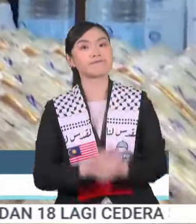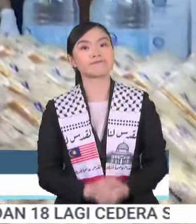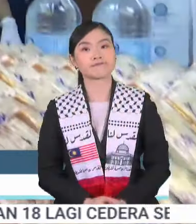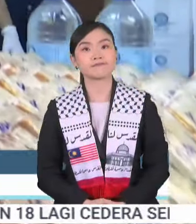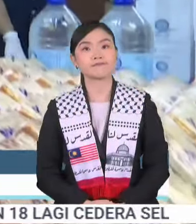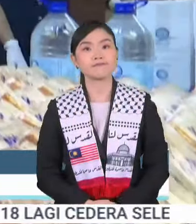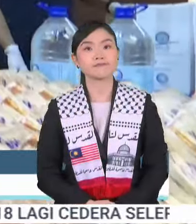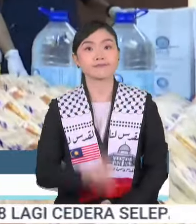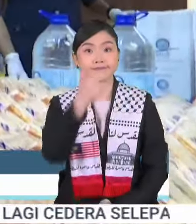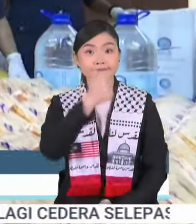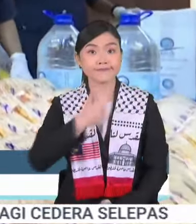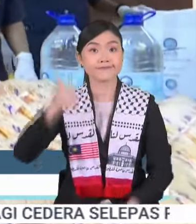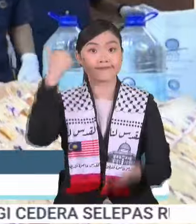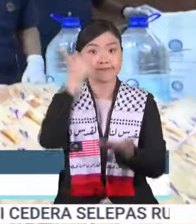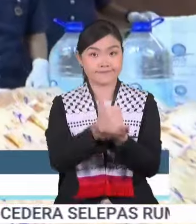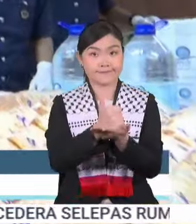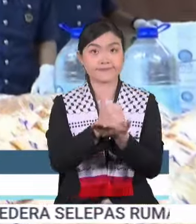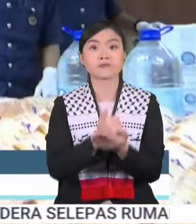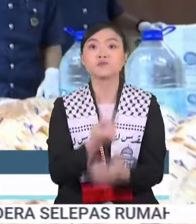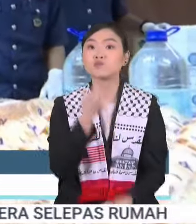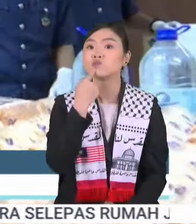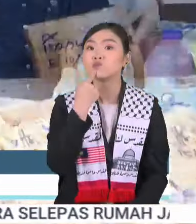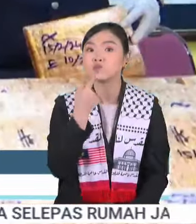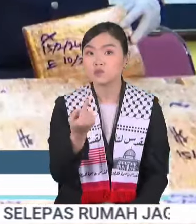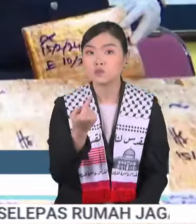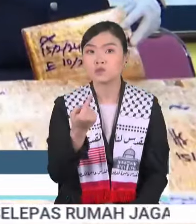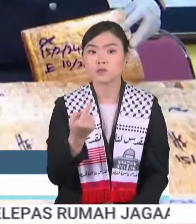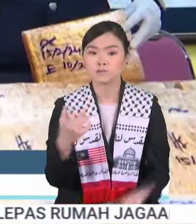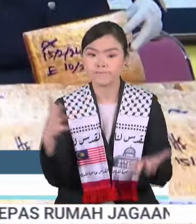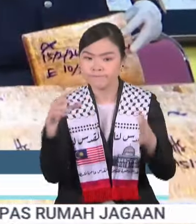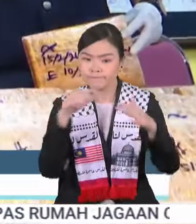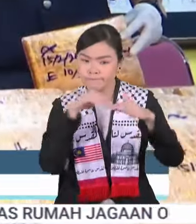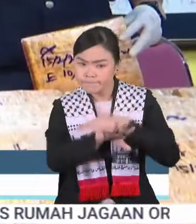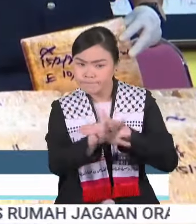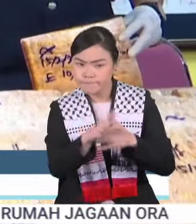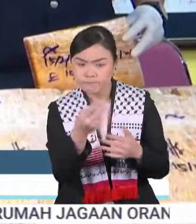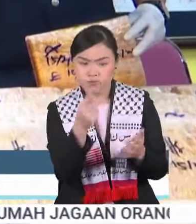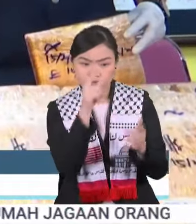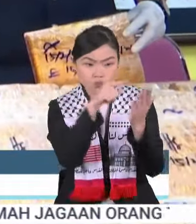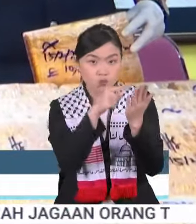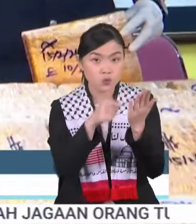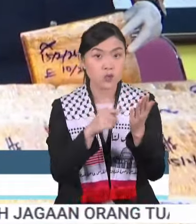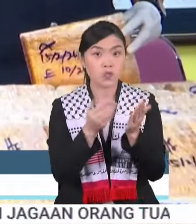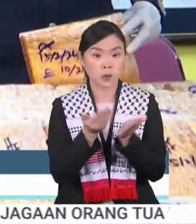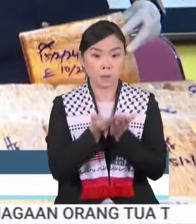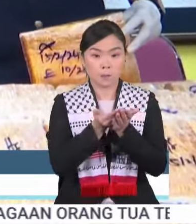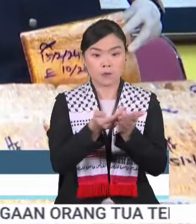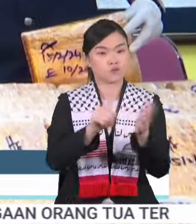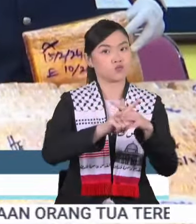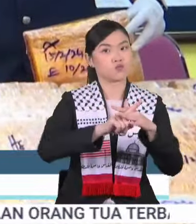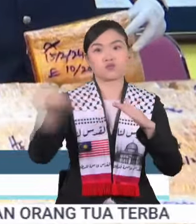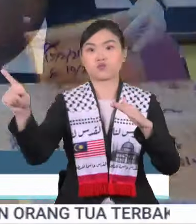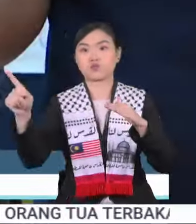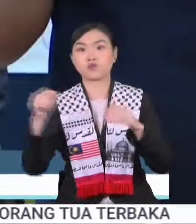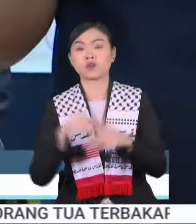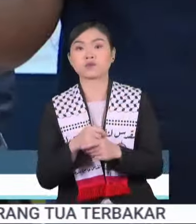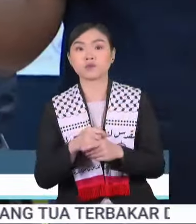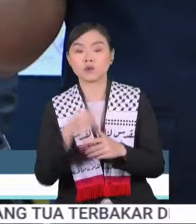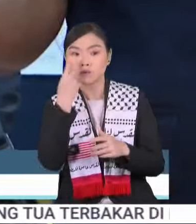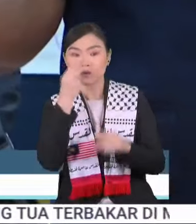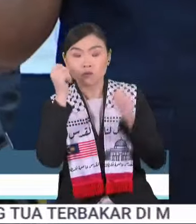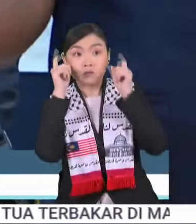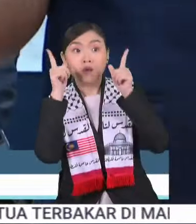lalu pengarah kastam Negeri Nor Izah Abdul Latif berkata ketika serbuan bot telah memecut meninggalkan kawasan pantai apabila